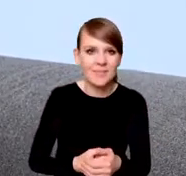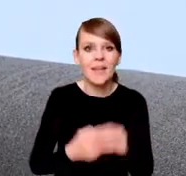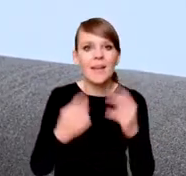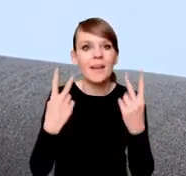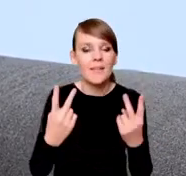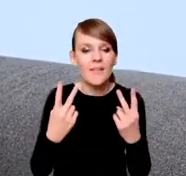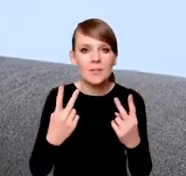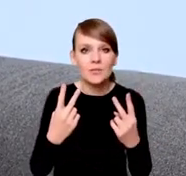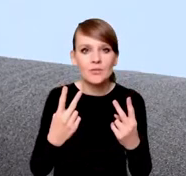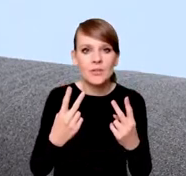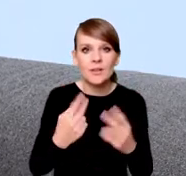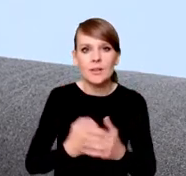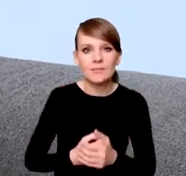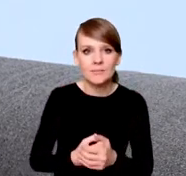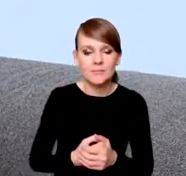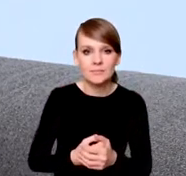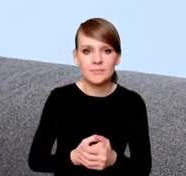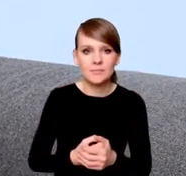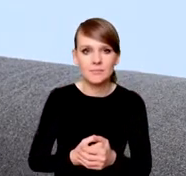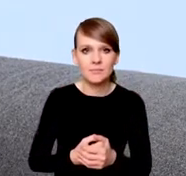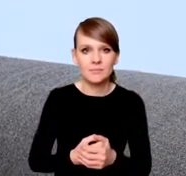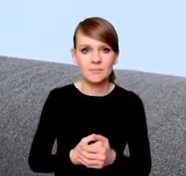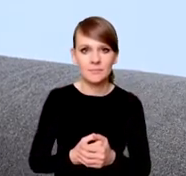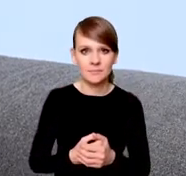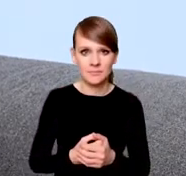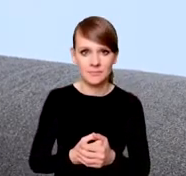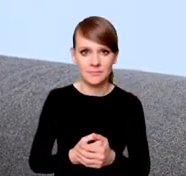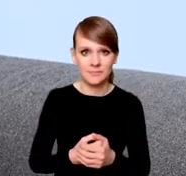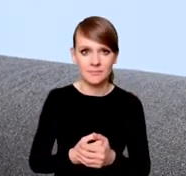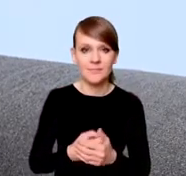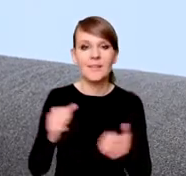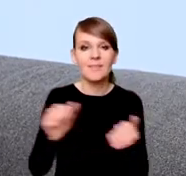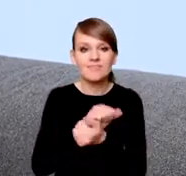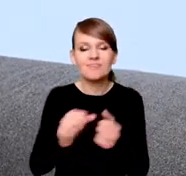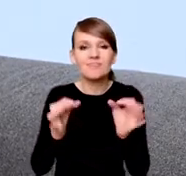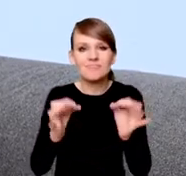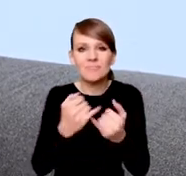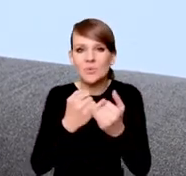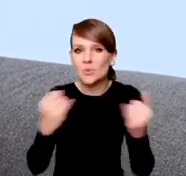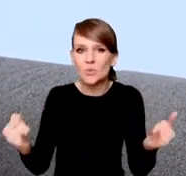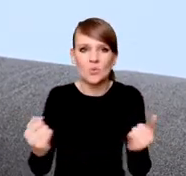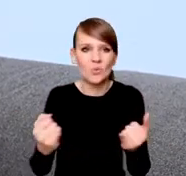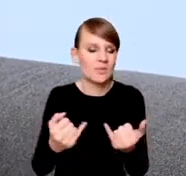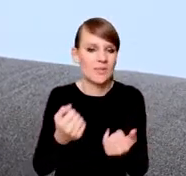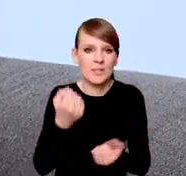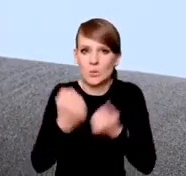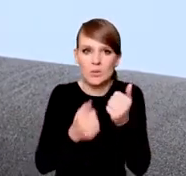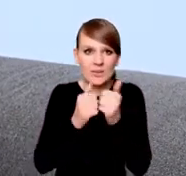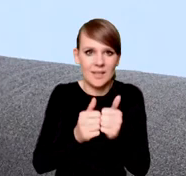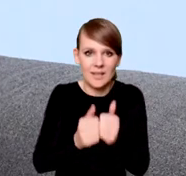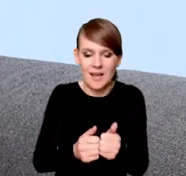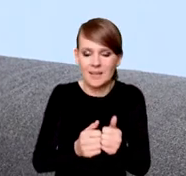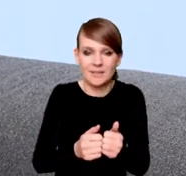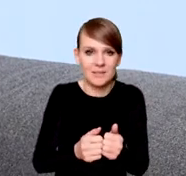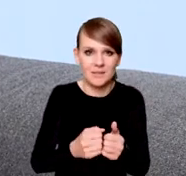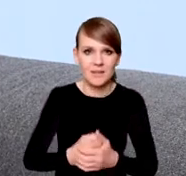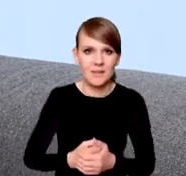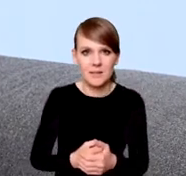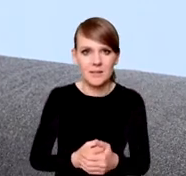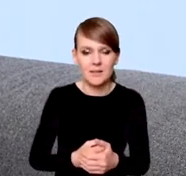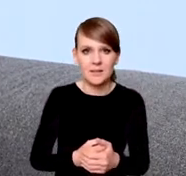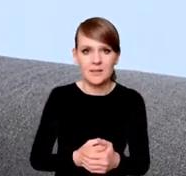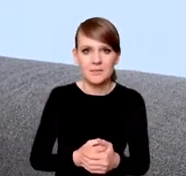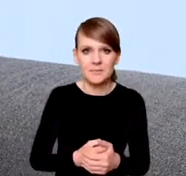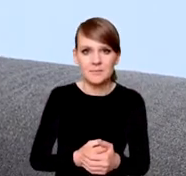pozwalają naprawdę zmierzyć się z wyzwaniami, które dzisiaj przerastają być może nawet nasze wyobrażenia. Ja też mam takie przekonanie, że